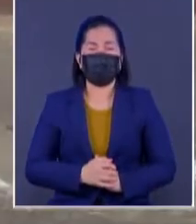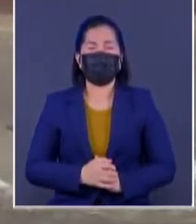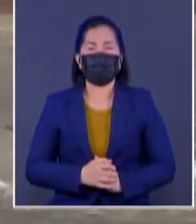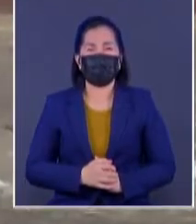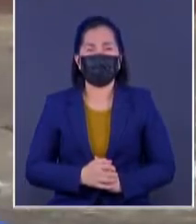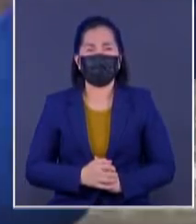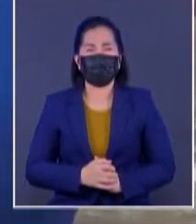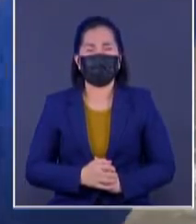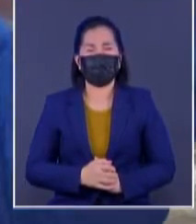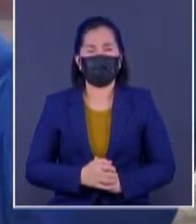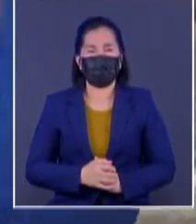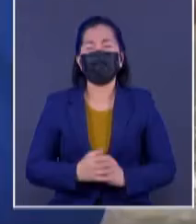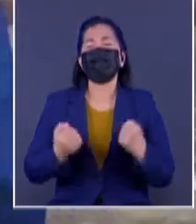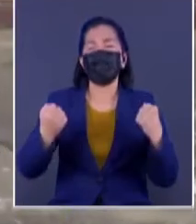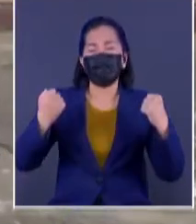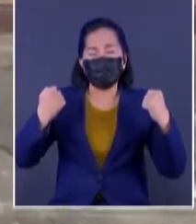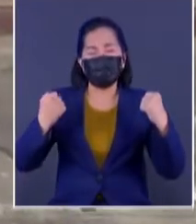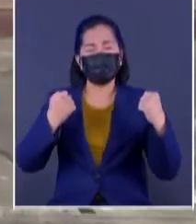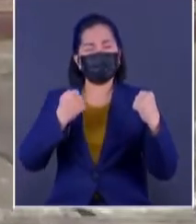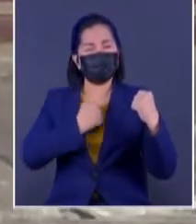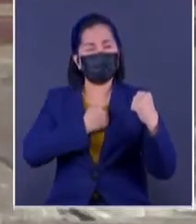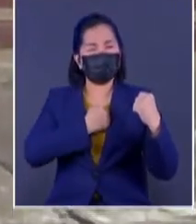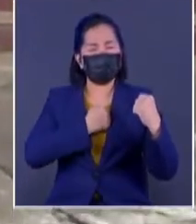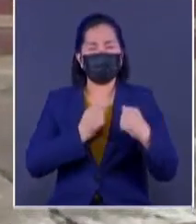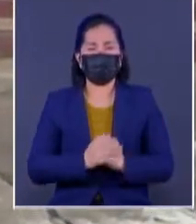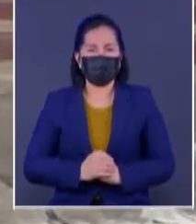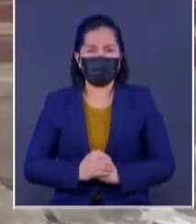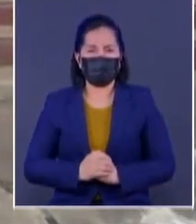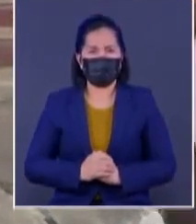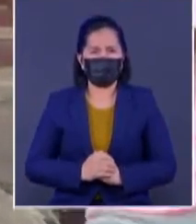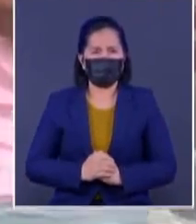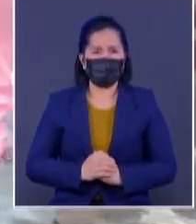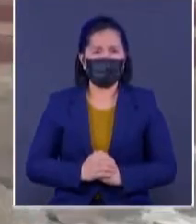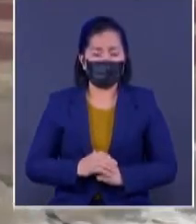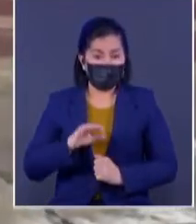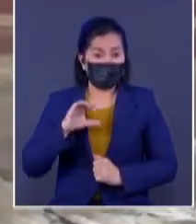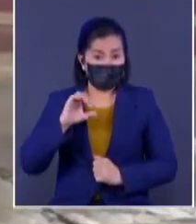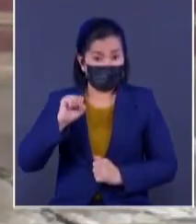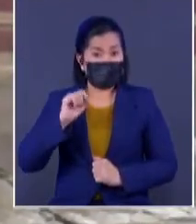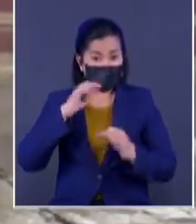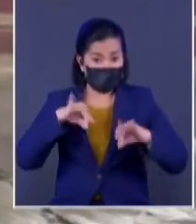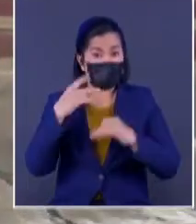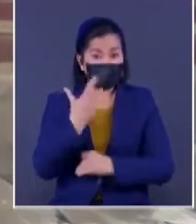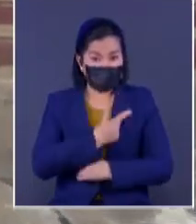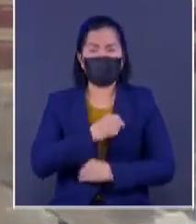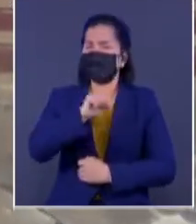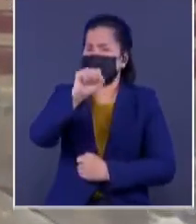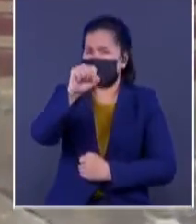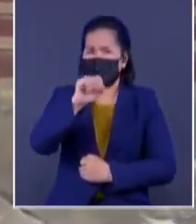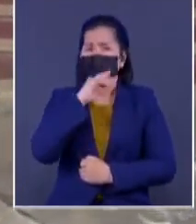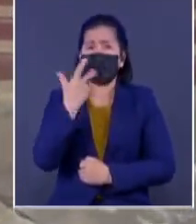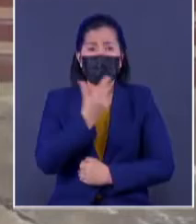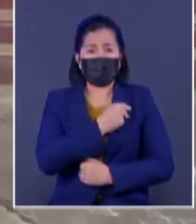ซูเปอร์ฮีโร่ของเราแข็งแกร่งทน แล้วซูเปอร์ฮีโร่นี่ก็จำเป็นต้องฉีดด้วยใช่ไหมครับ ต้องฉีดครับเพราะว่าถ้า